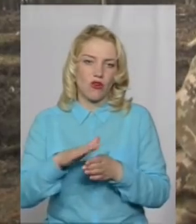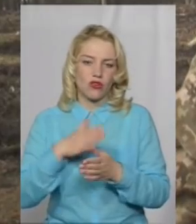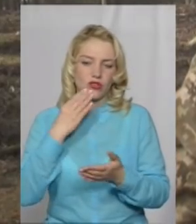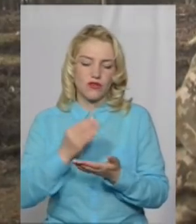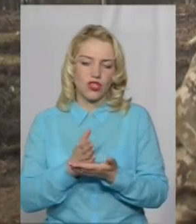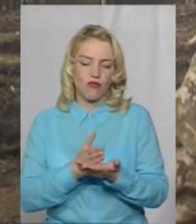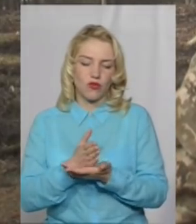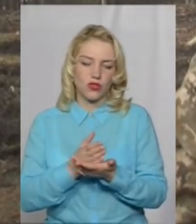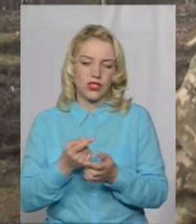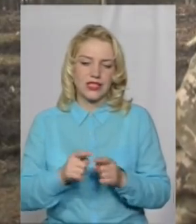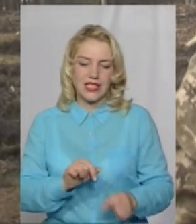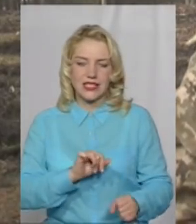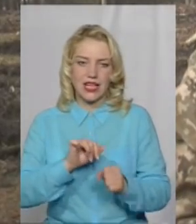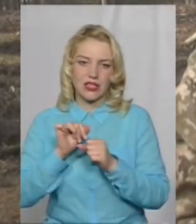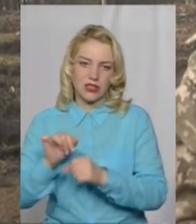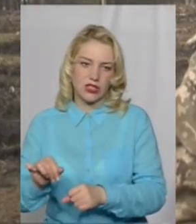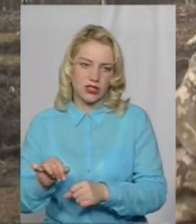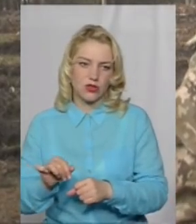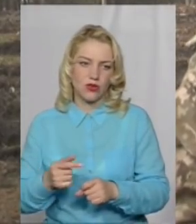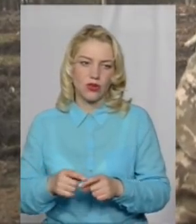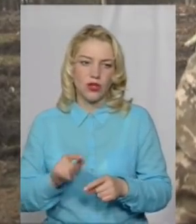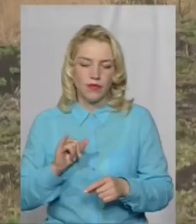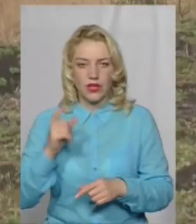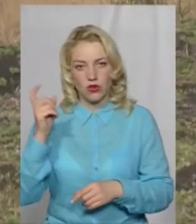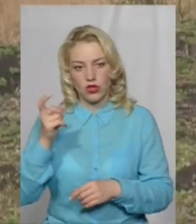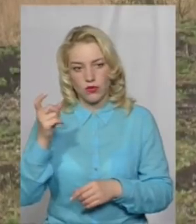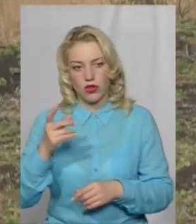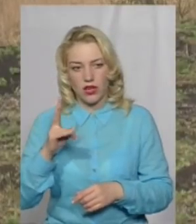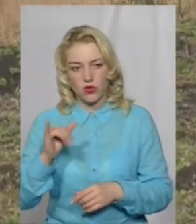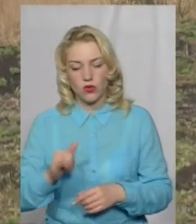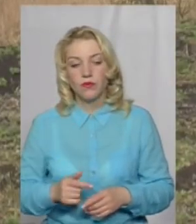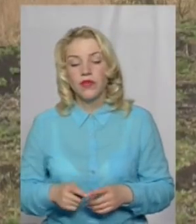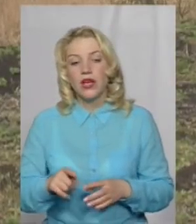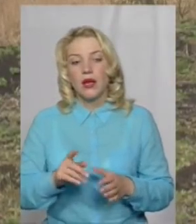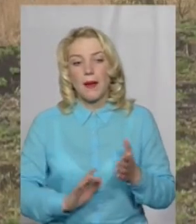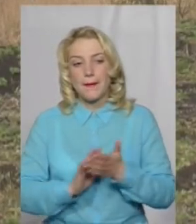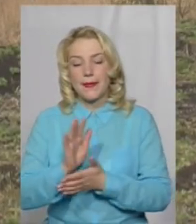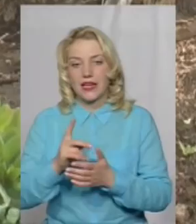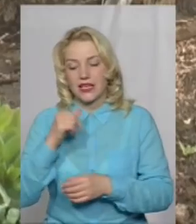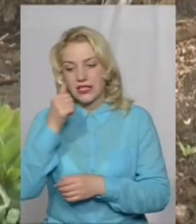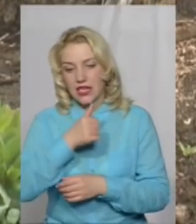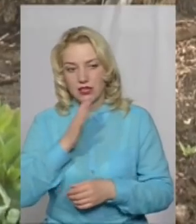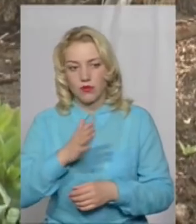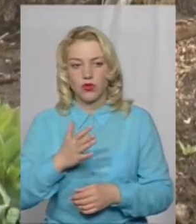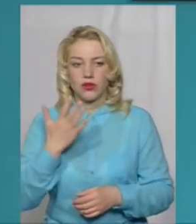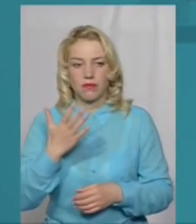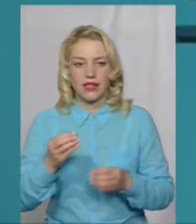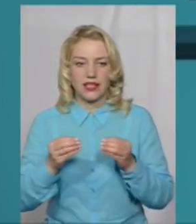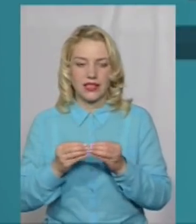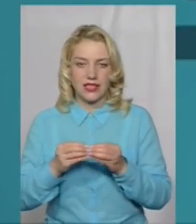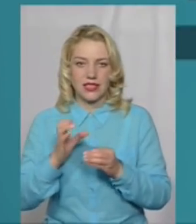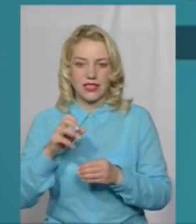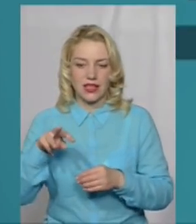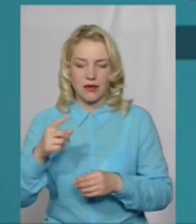це захисну, рекреаційно-оздоровчу і господарську. Приріст молодих рослин за рік склав від 5 до 10 сантиметрів.